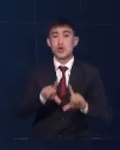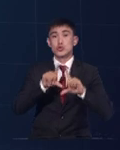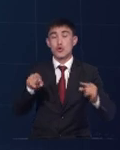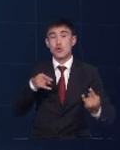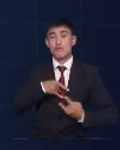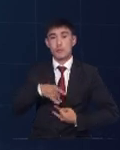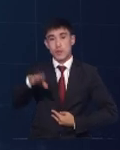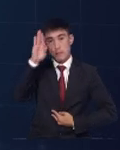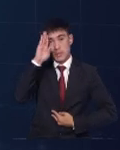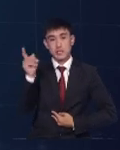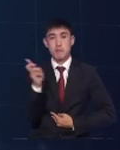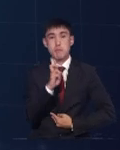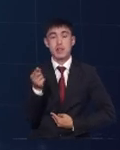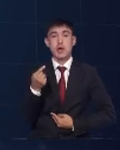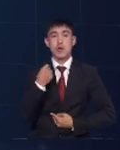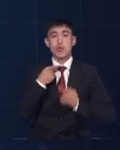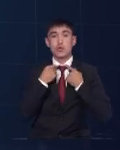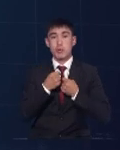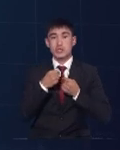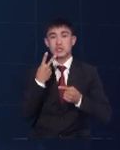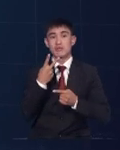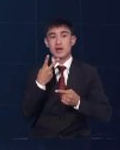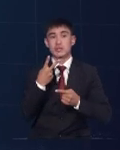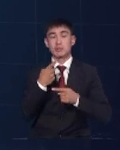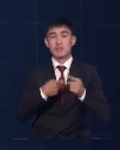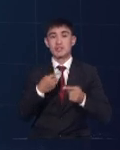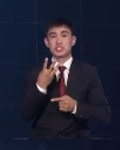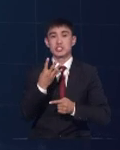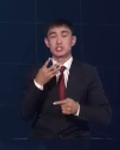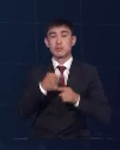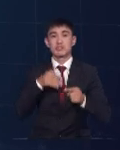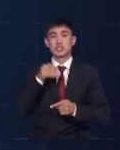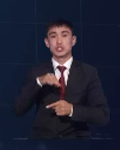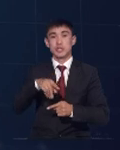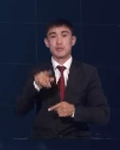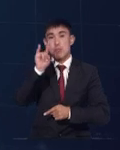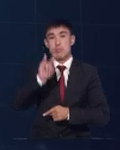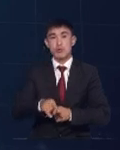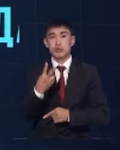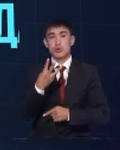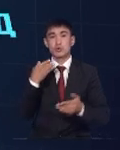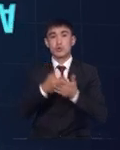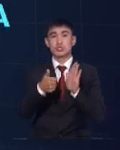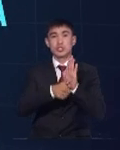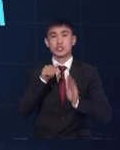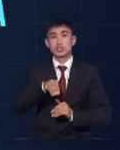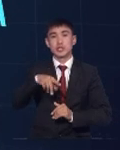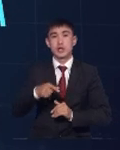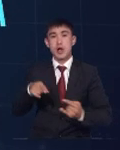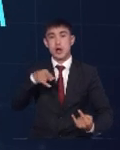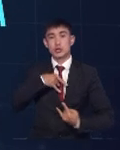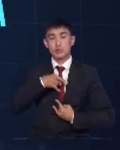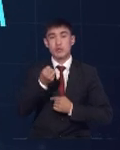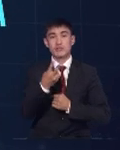мальчика, белая рубашка от 2,5 до 4,5 тысяч тенге, брюки от 3 до 6 тысяч тенге, костюм